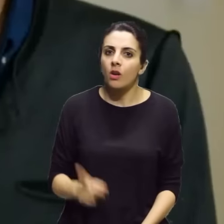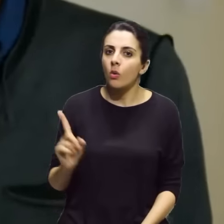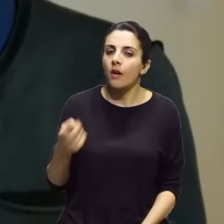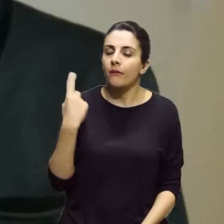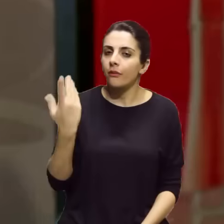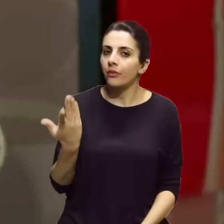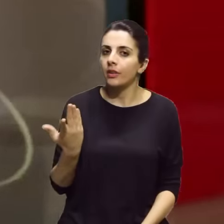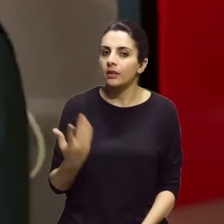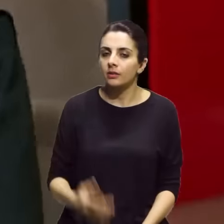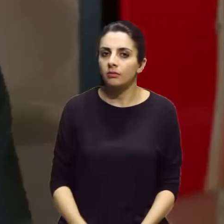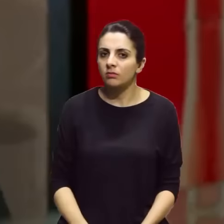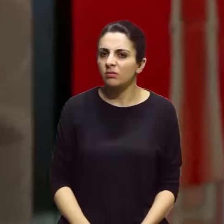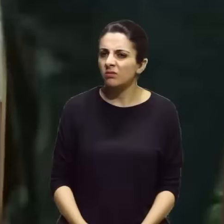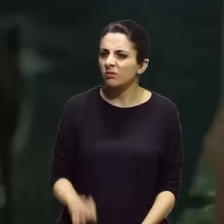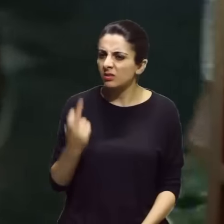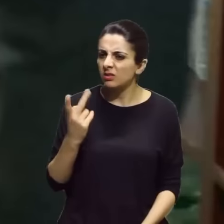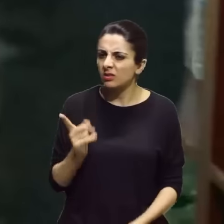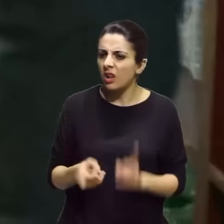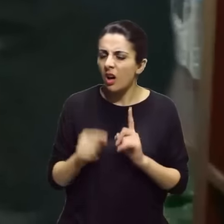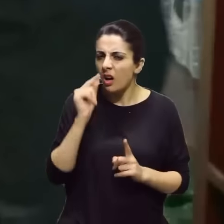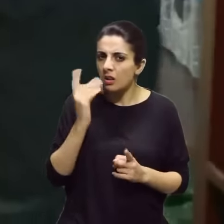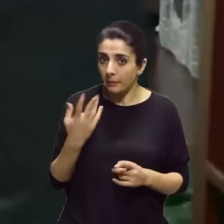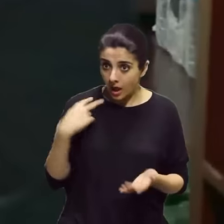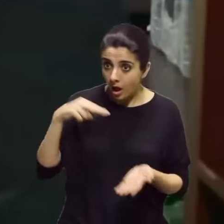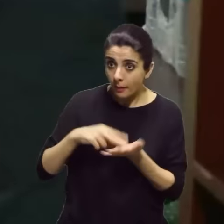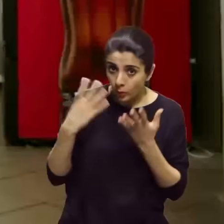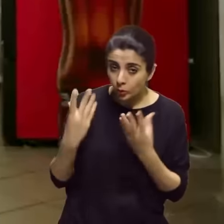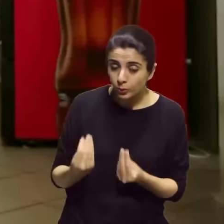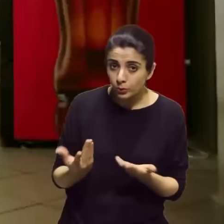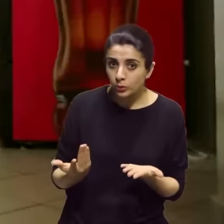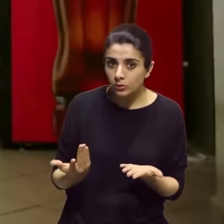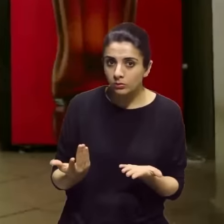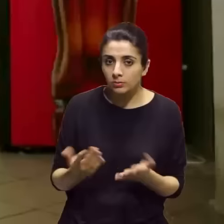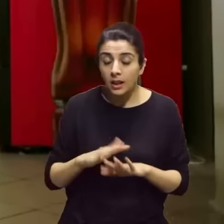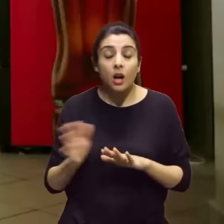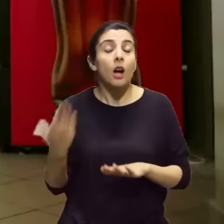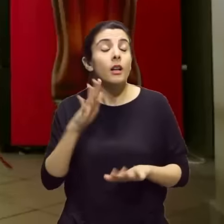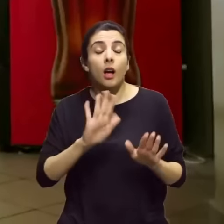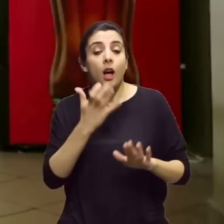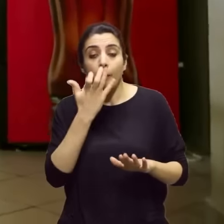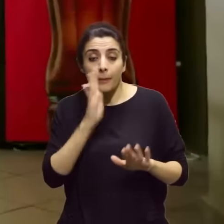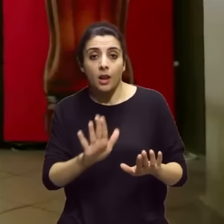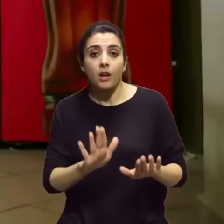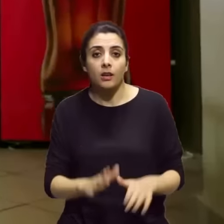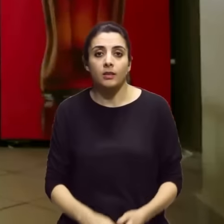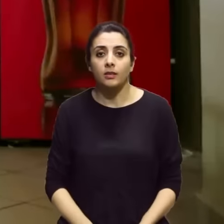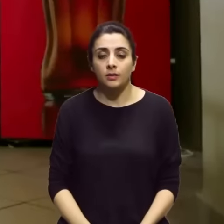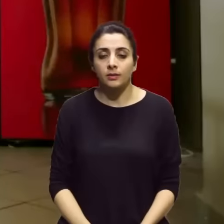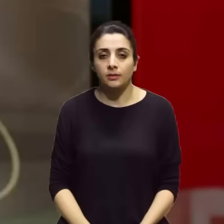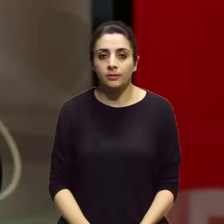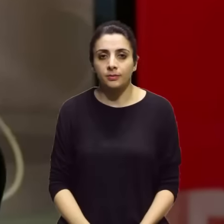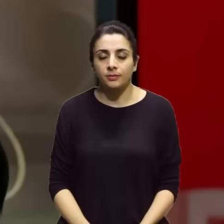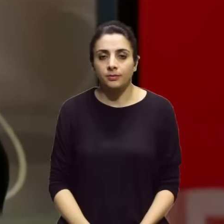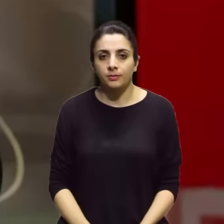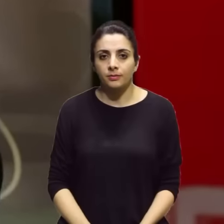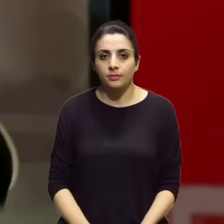ya Rabbim ya. Ne kayıt herif. Kalkabilemeyim ben artık. Çıkma. Dikdirince kaydı. Mazhar muzur